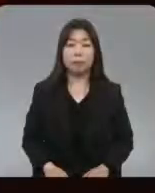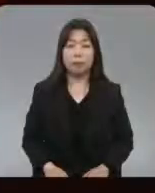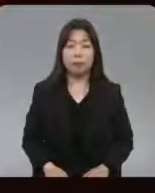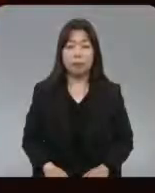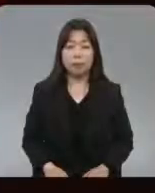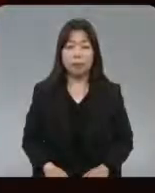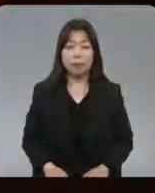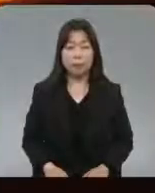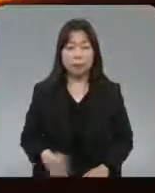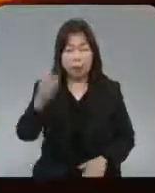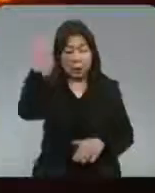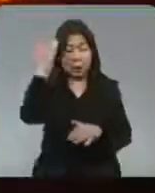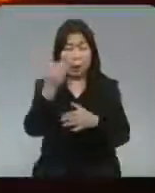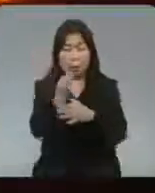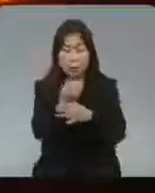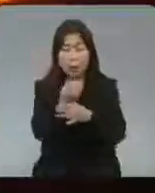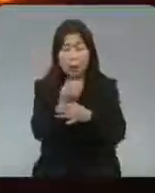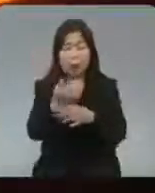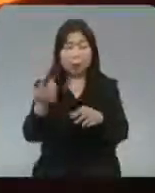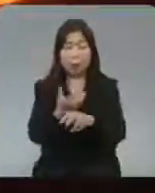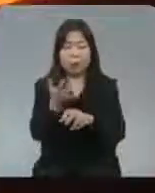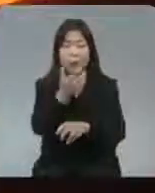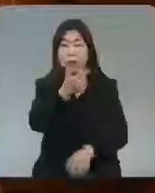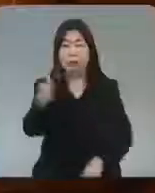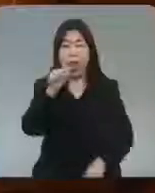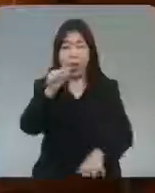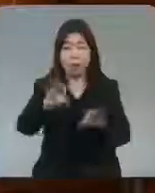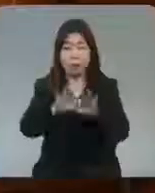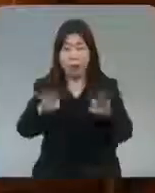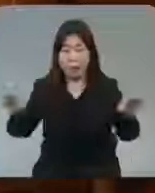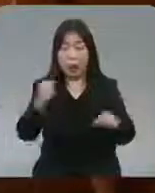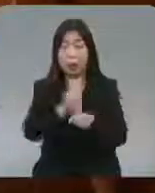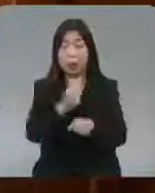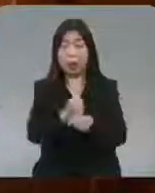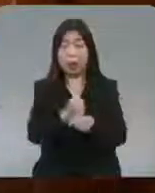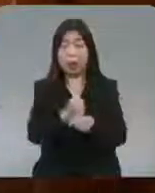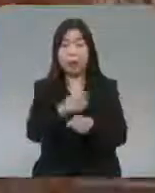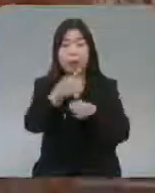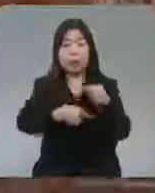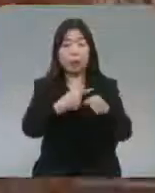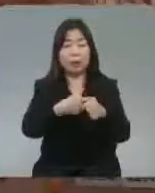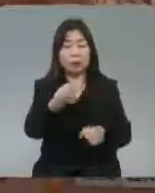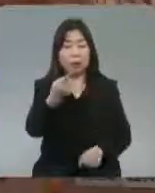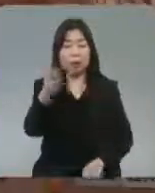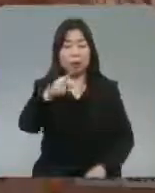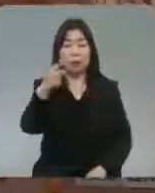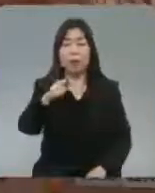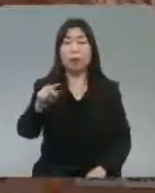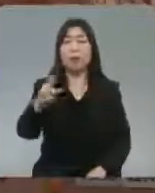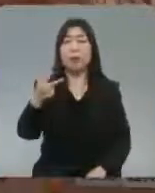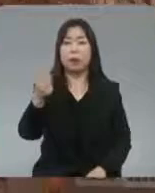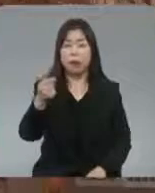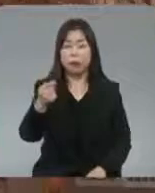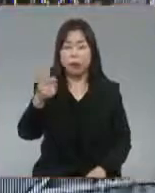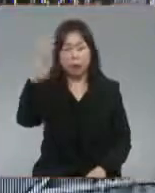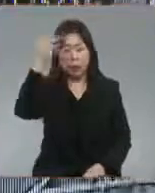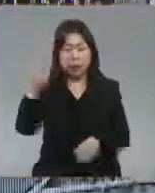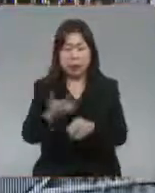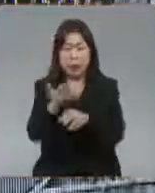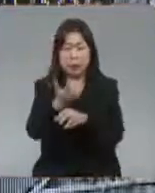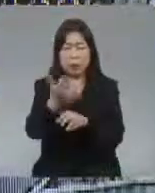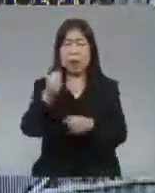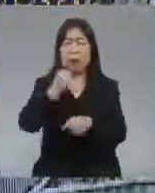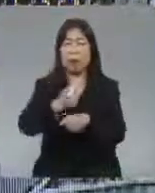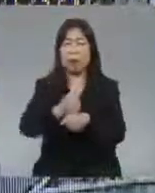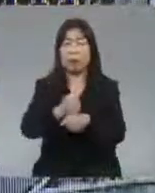quelques 200 pays ont adopté samedi dernier le pacte de glasgow pour le climat en clôture de la 26e conférence des nations unies sur